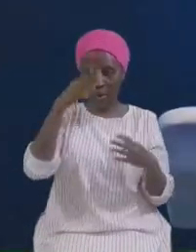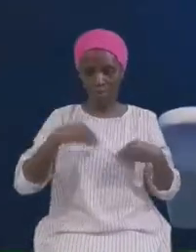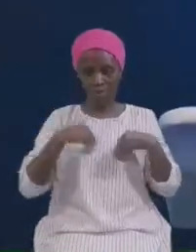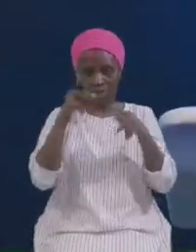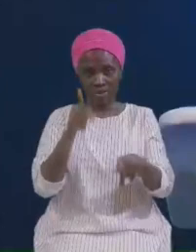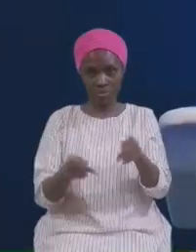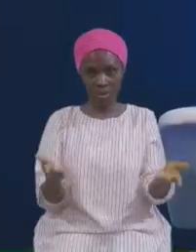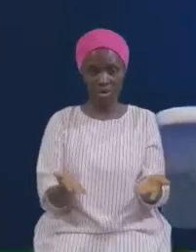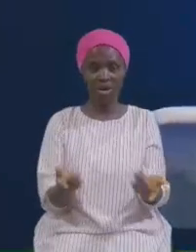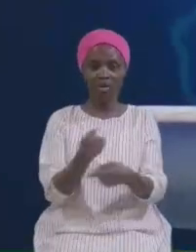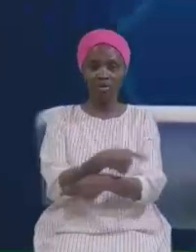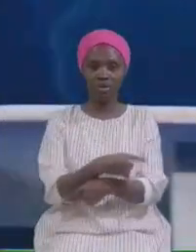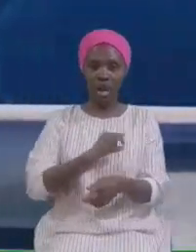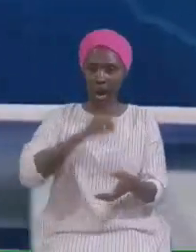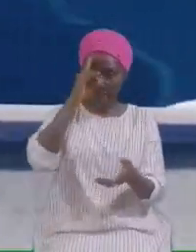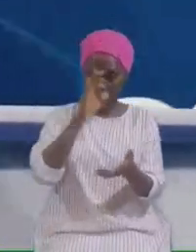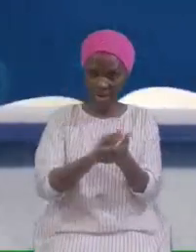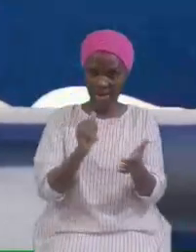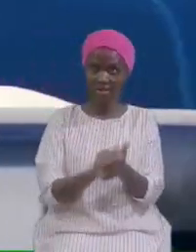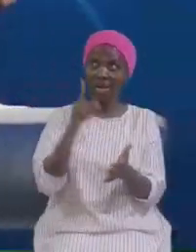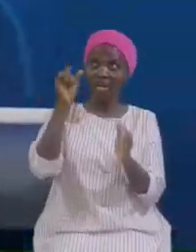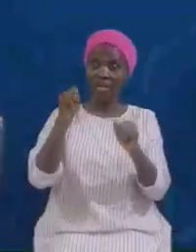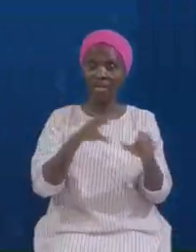Qu'il peut délivrer quiconque est lié.